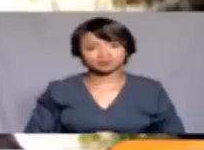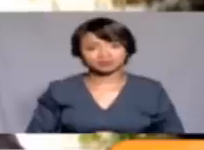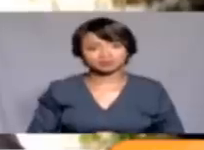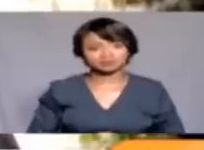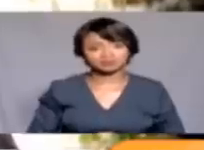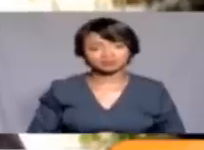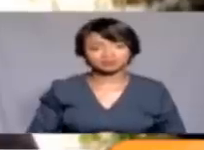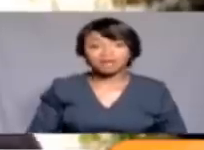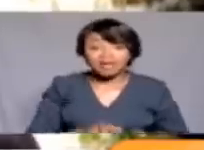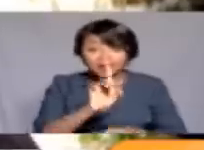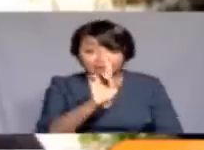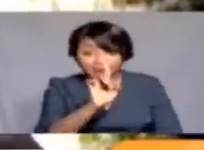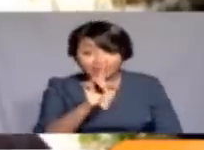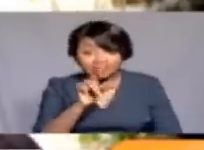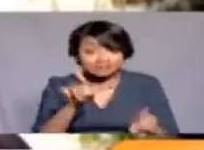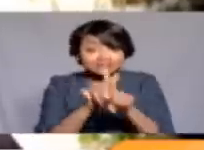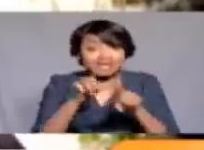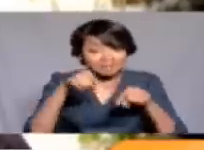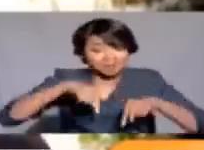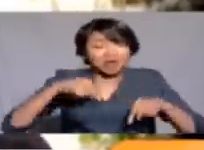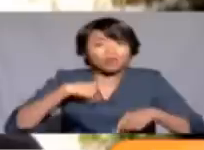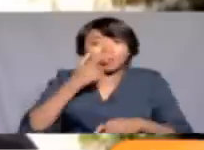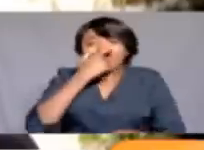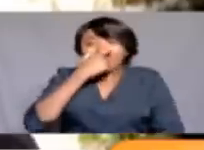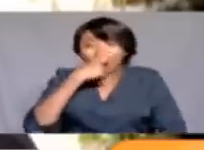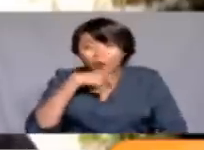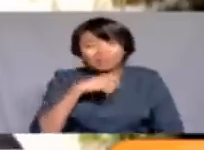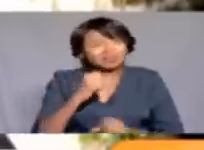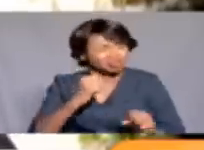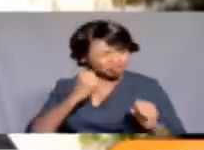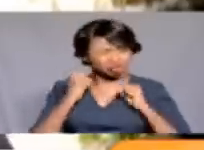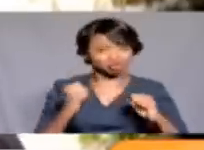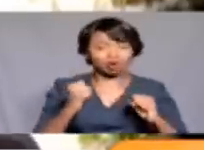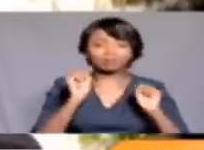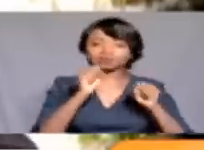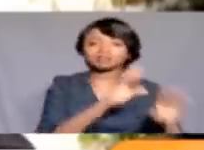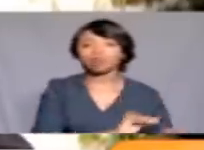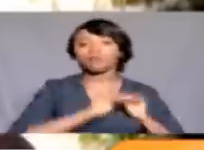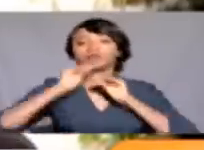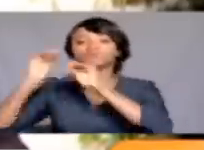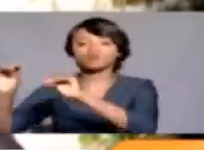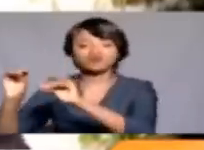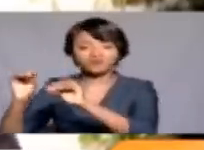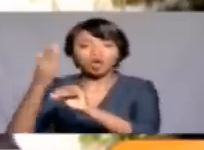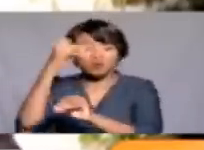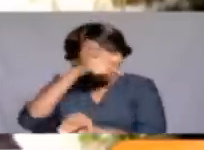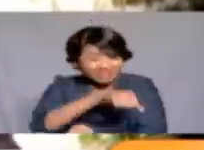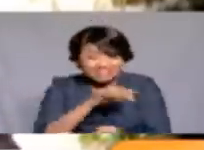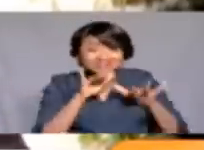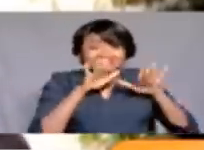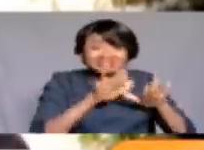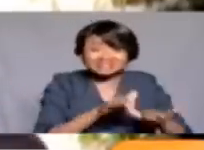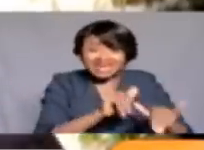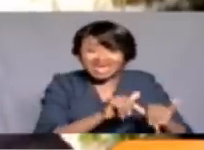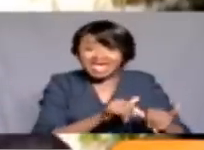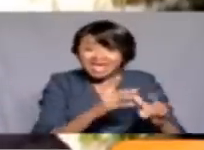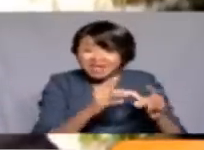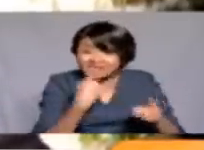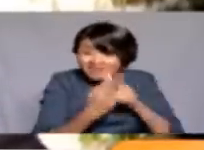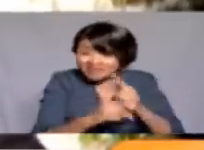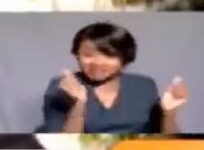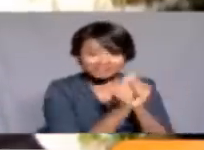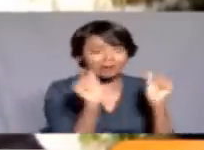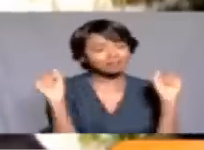Hata kama sasa alikuwa na umri wa kutosha ningehama hapa. Kwa sababu unaona hata sitamaliza miaka 10. Kio shida ndio